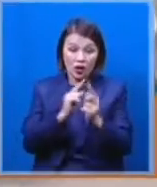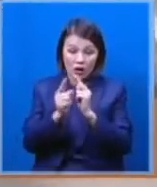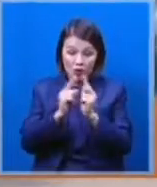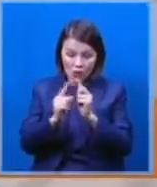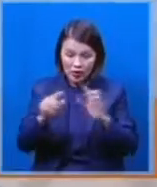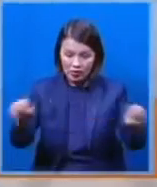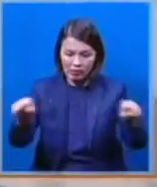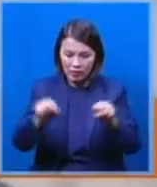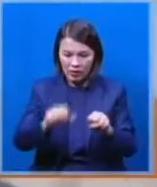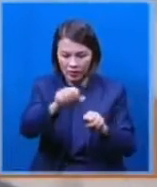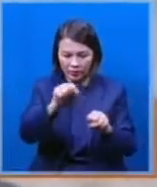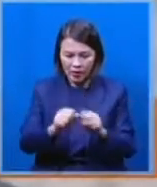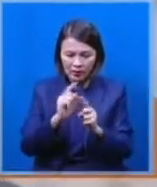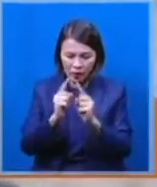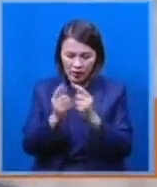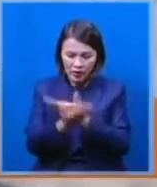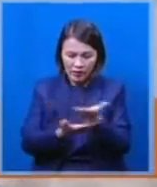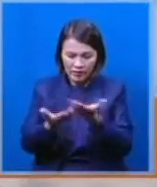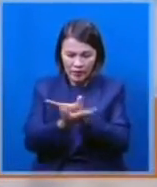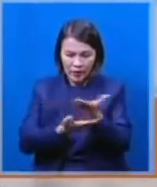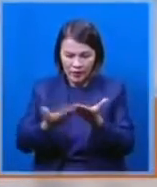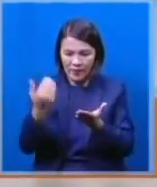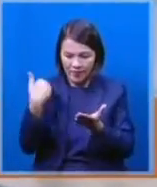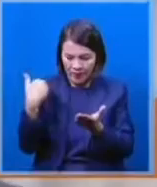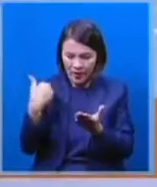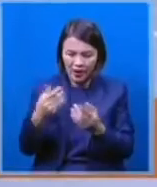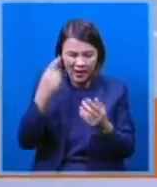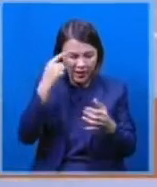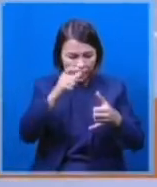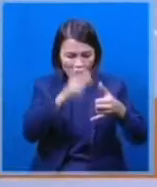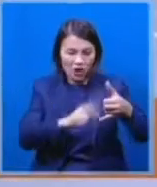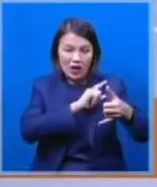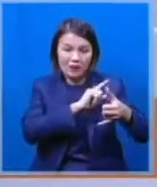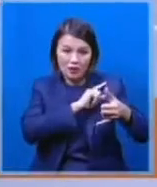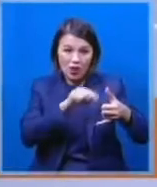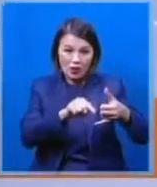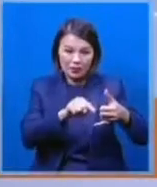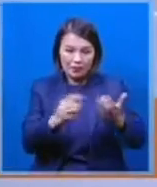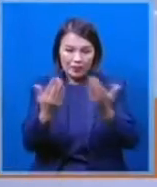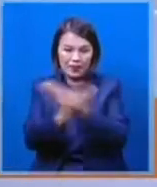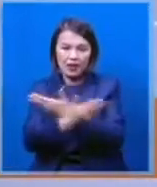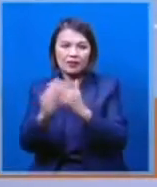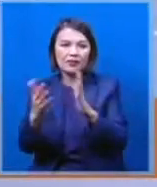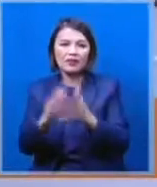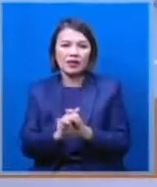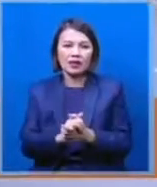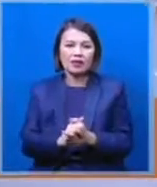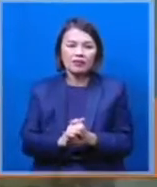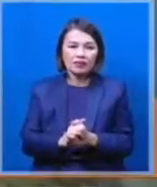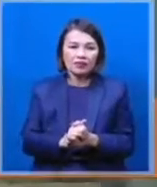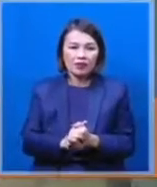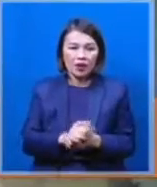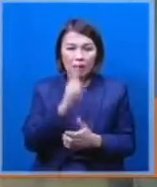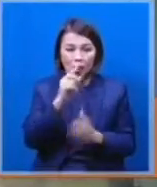งเดินหน้าและจะไม่มีการเปลี่ยนตัวพลเอกอุดมชัยธรรมสาโรรัตน์หัวหน้าชุดพูดคุยในขณะเดียวกันนโยบาย